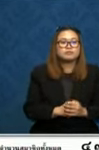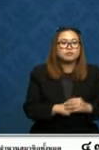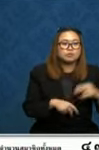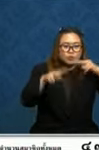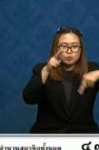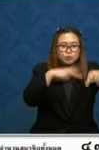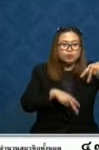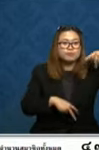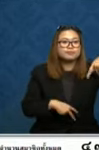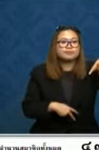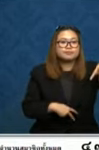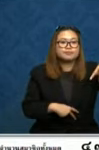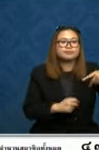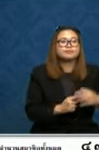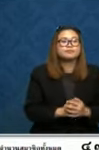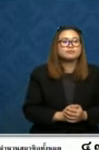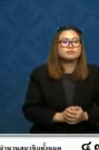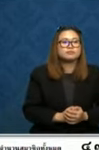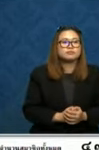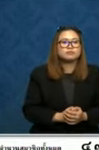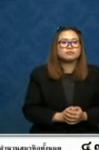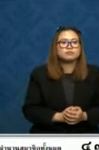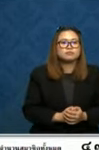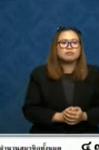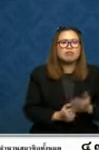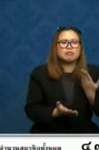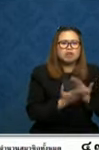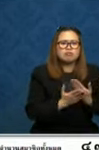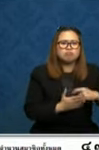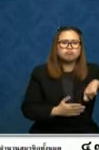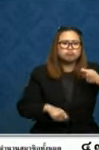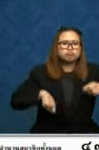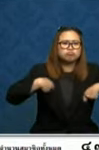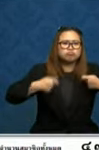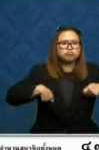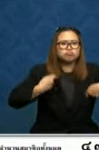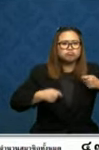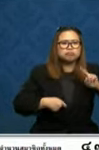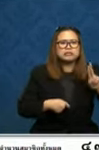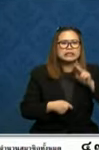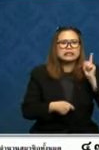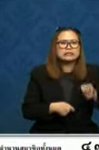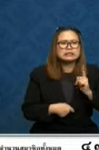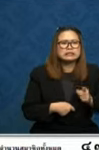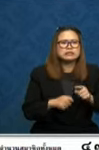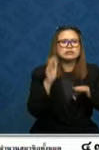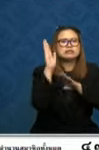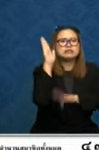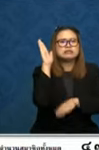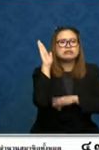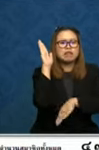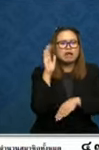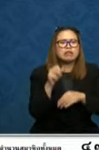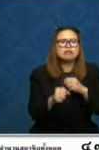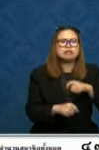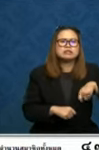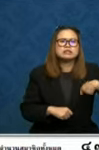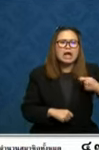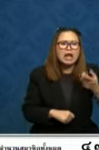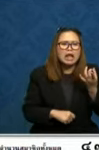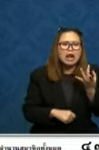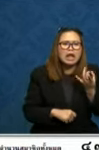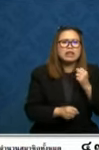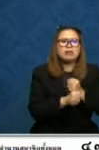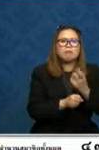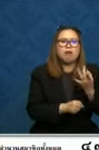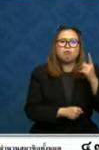หลายชุดเลยครับกลายเป็นว่างบที่ใช้จริงๆในจังหวัดชายแดนภาคใต้นี่เบลอครับไม่รู้จับต้นชนปลายไม่ถูกไปส